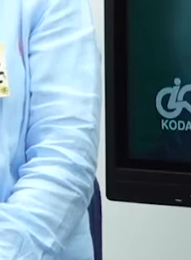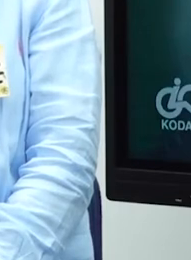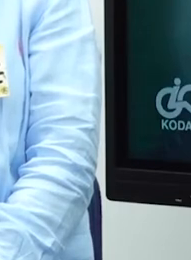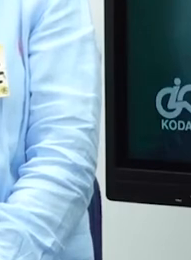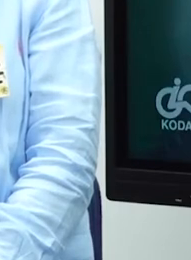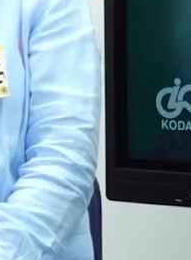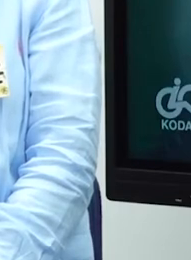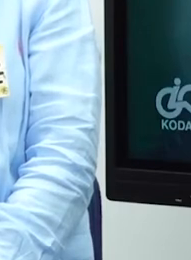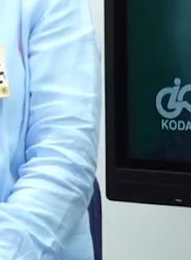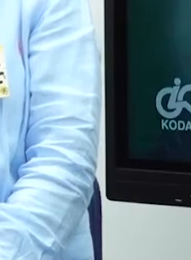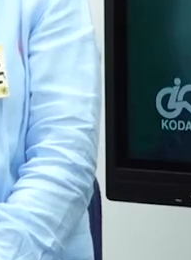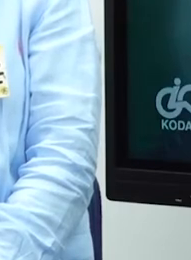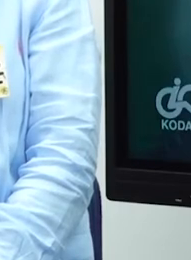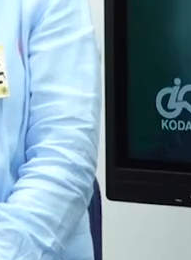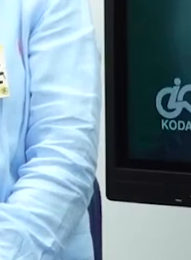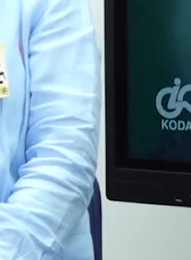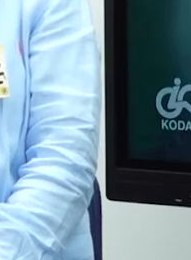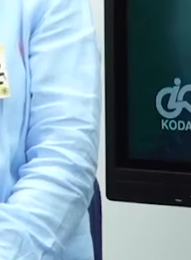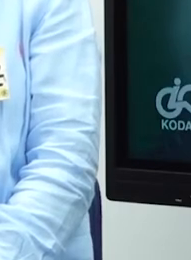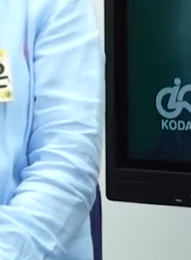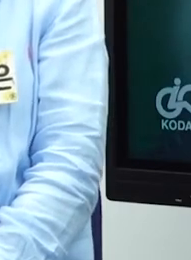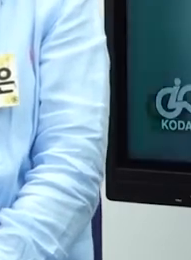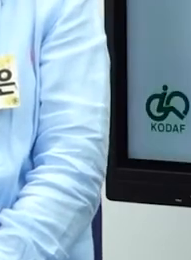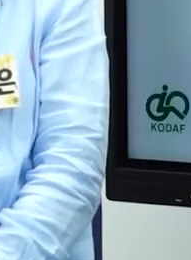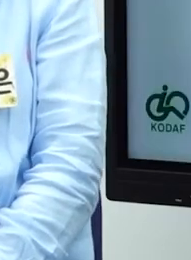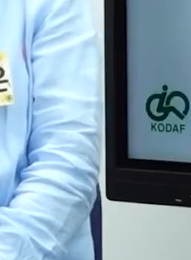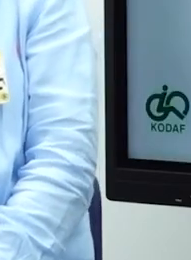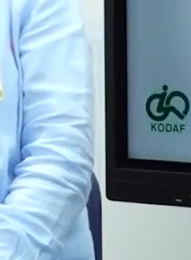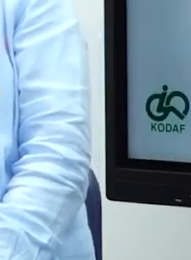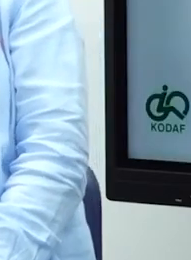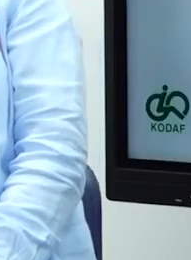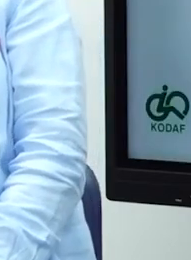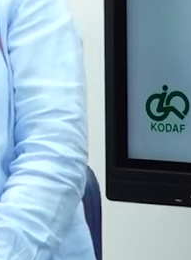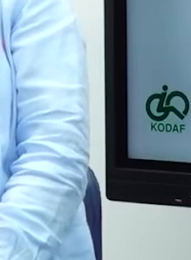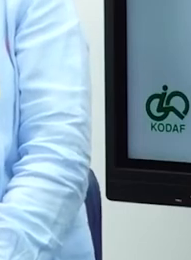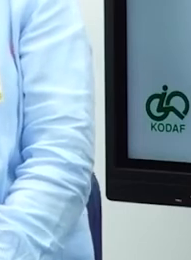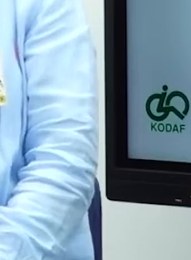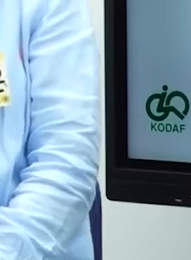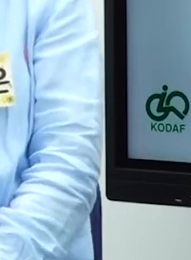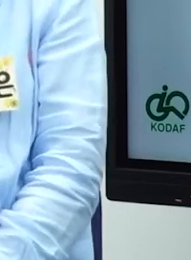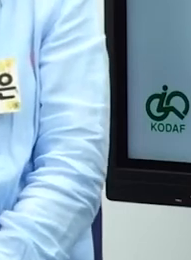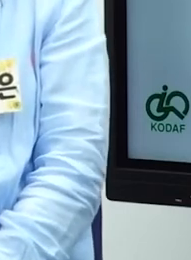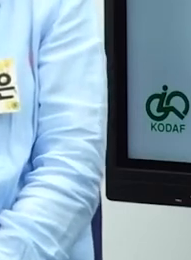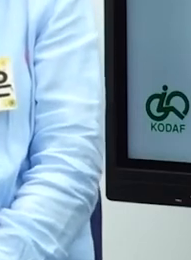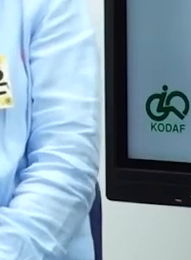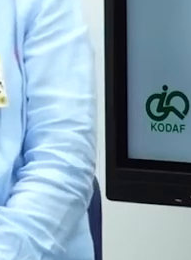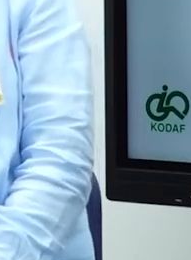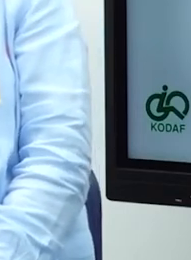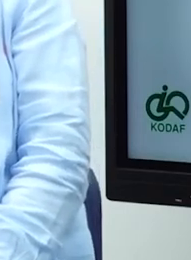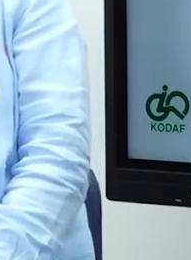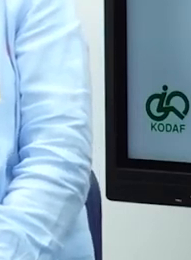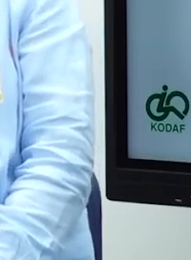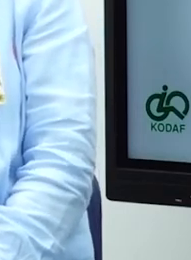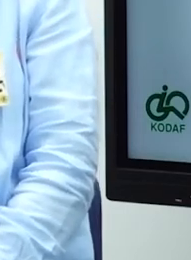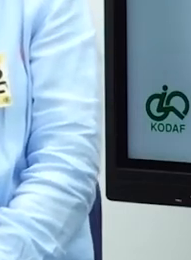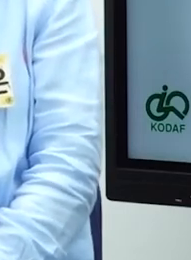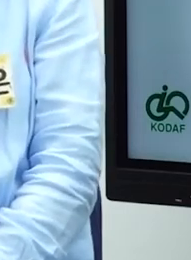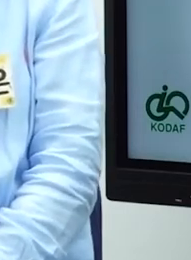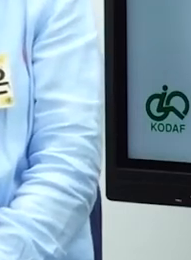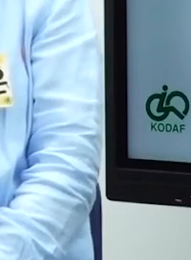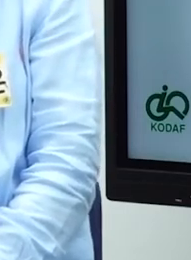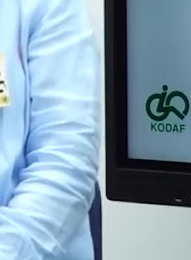그래서 저의 이런 길에 많은 사람들과 어울려 인생을 개척하고 싶고요.